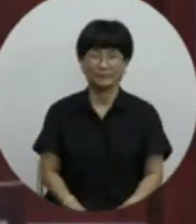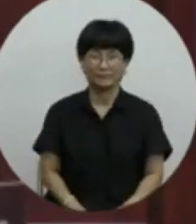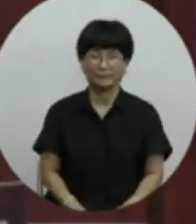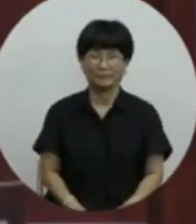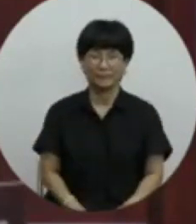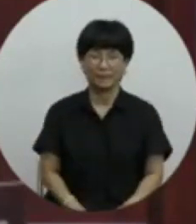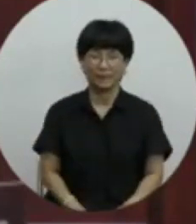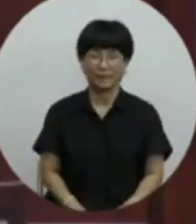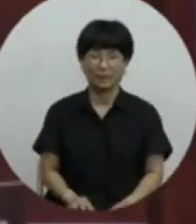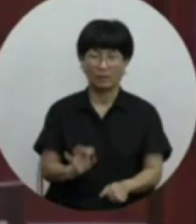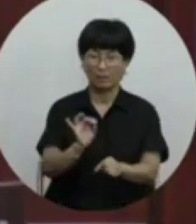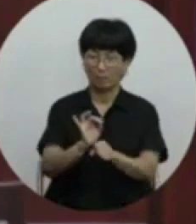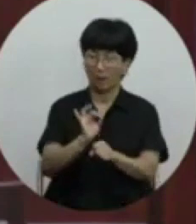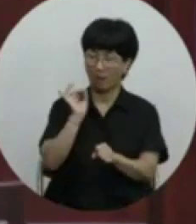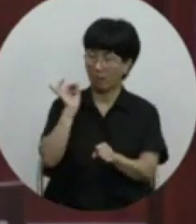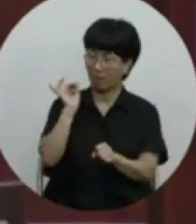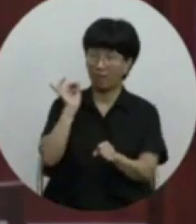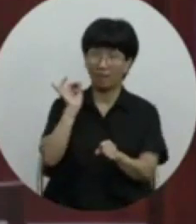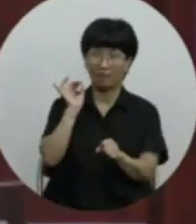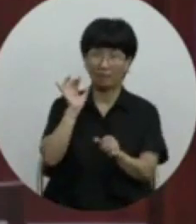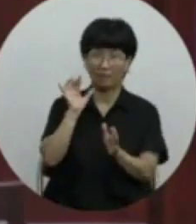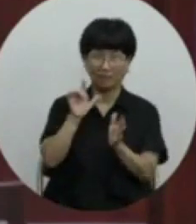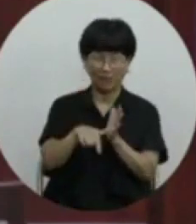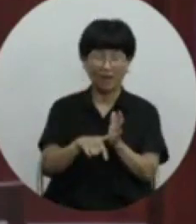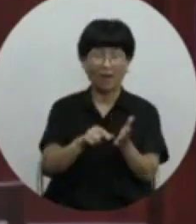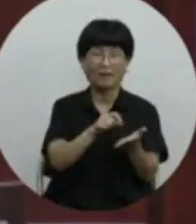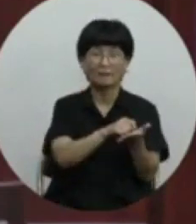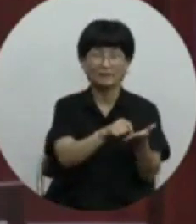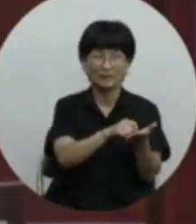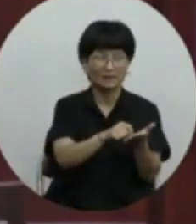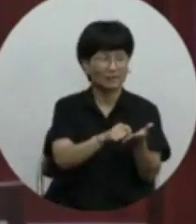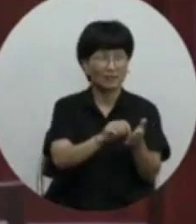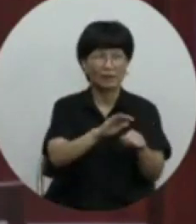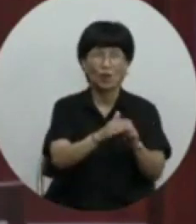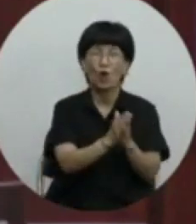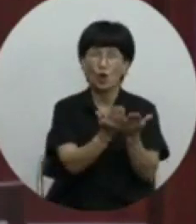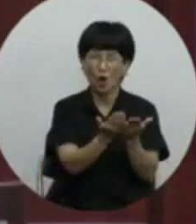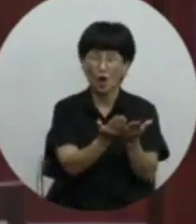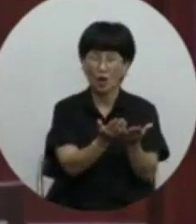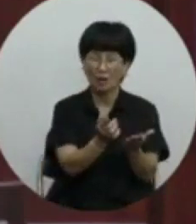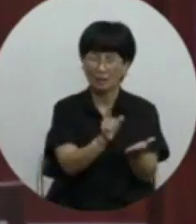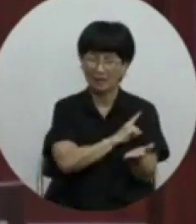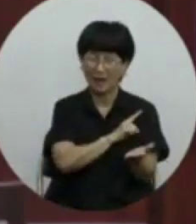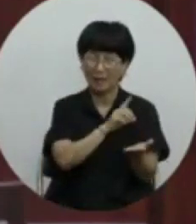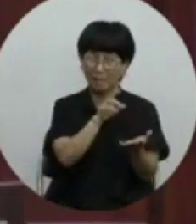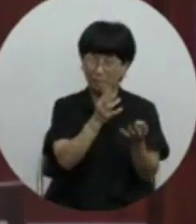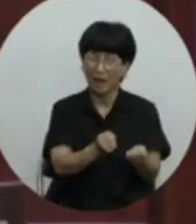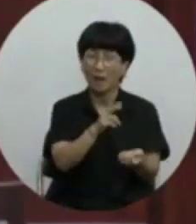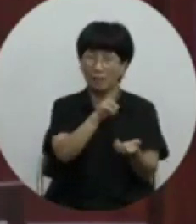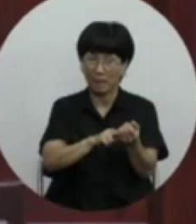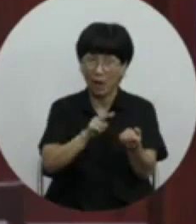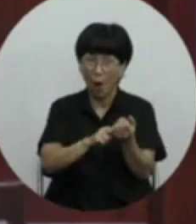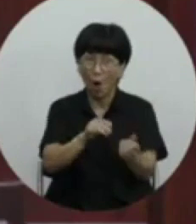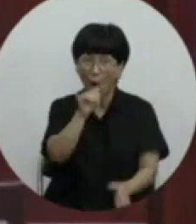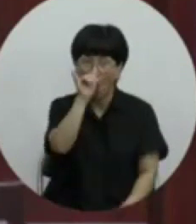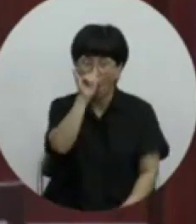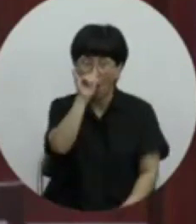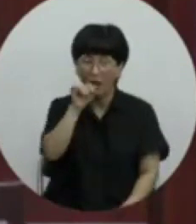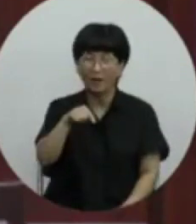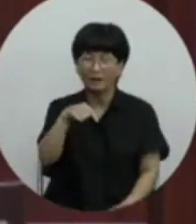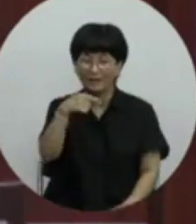100년 전에 쓰인 성경 다음으로 가장 많이 팔렸대는 나폴레온 힐의 성공의